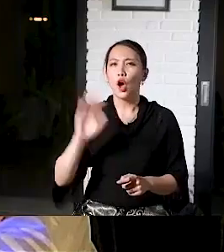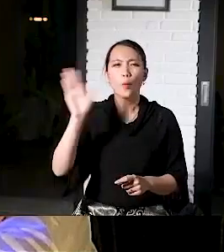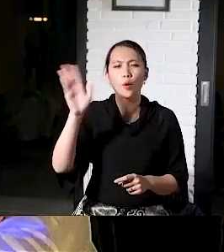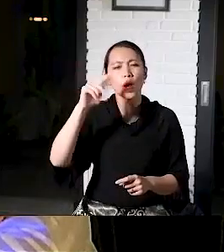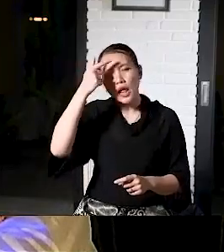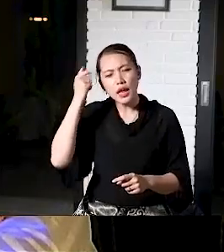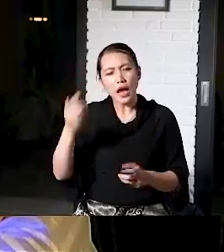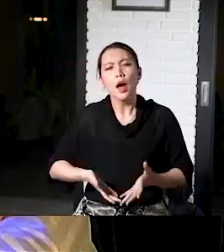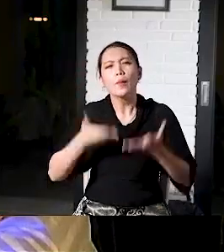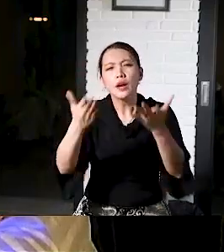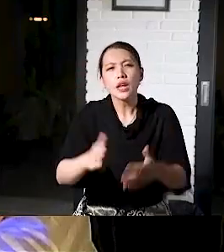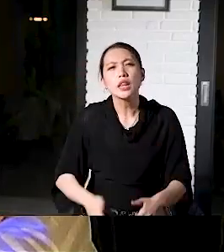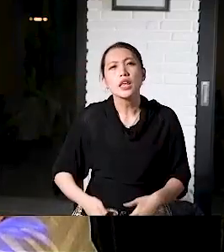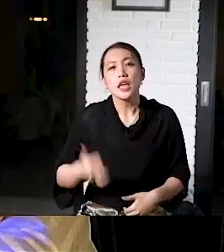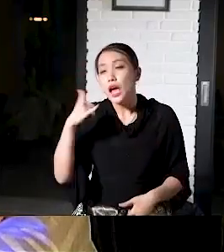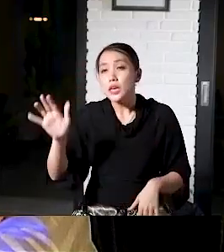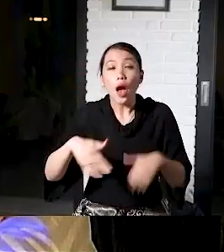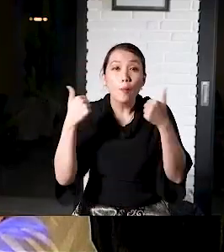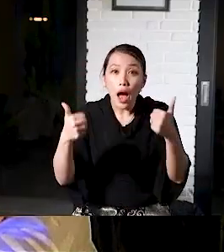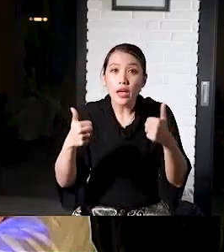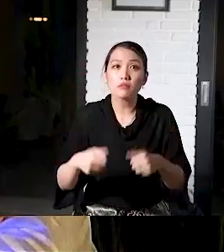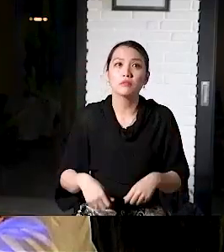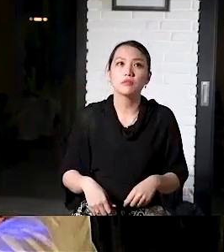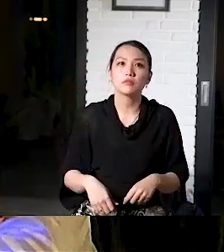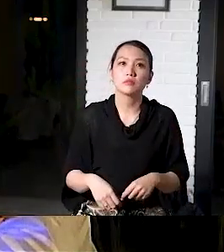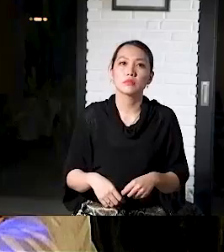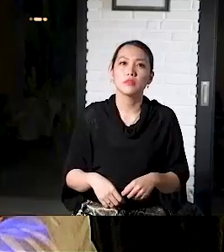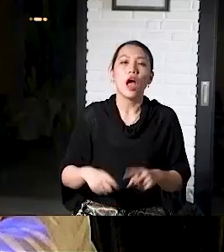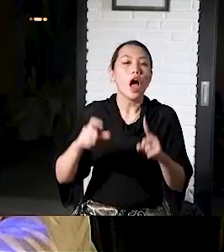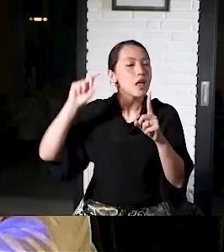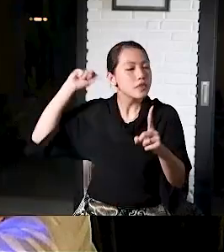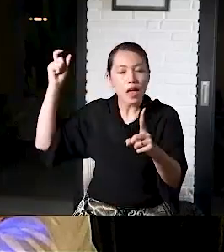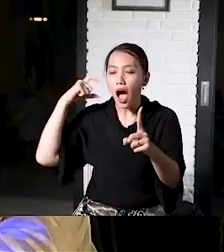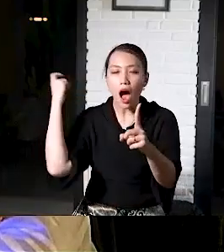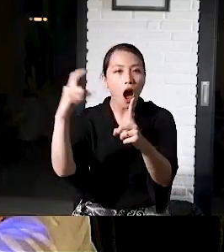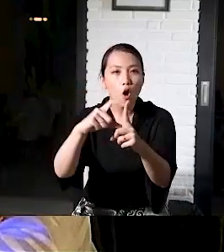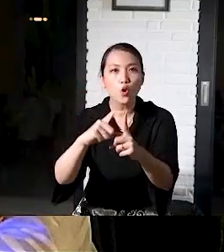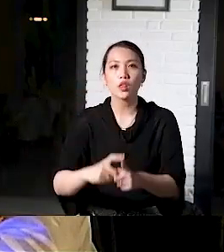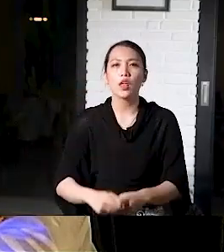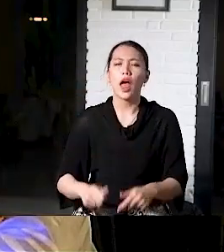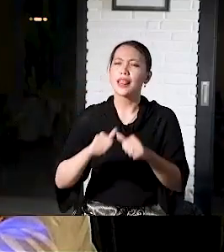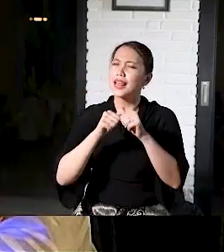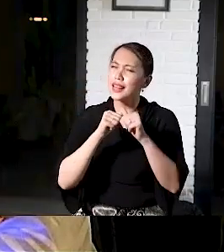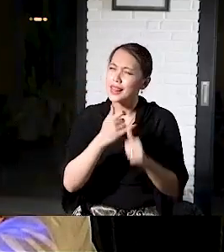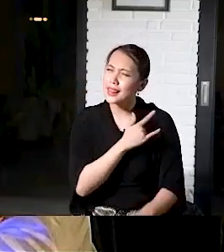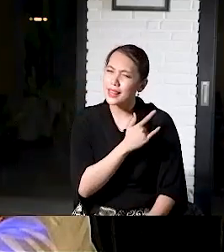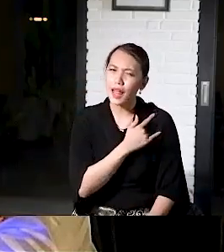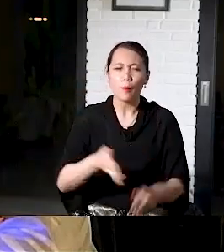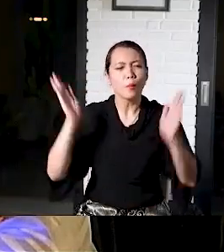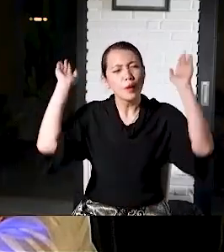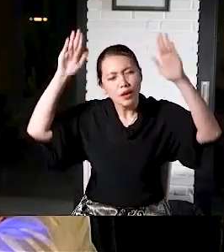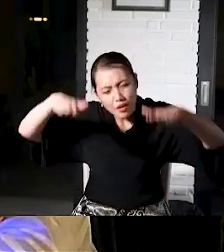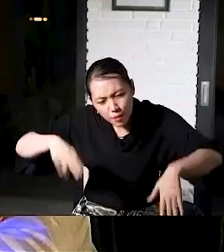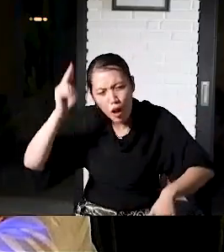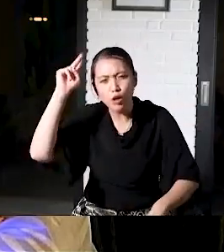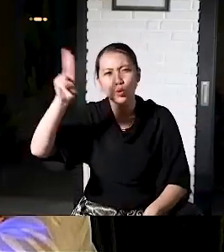kehidupan Daud. Daud tetap menyembah Allah meskipun.Dia di tengah-tengah padang gurun.